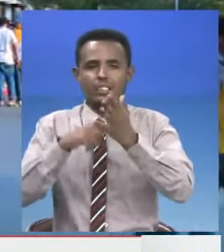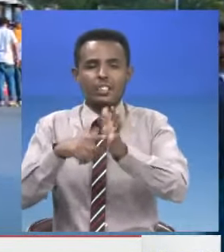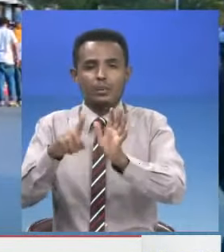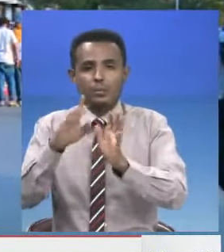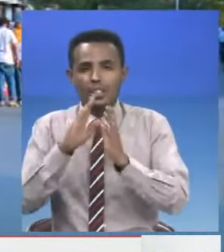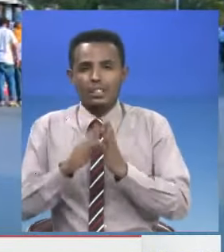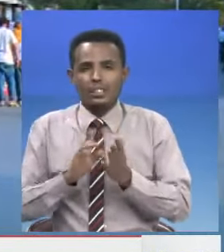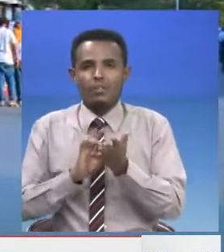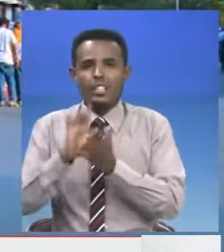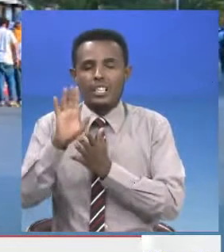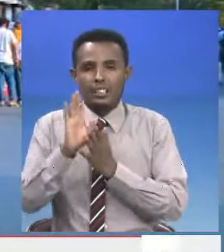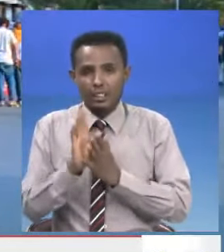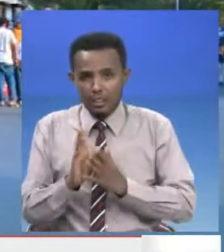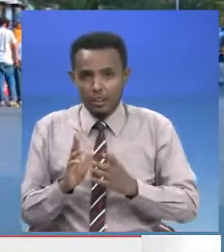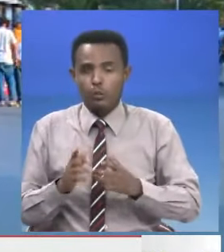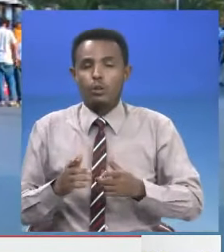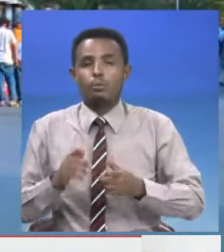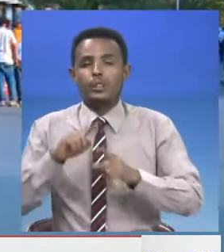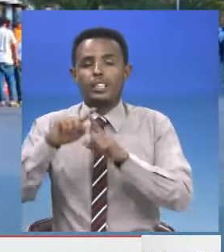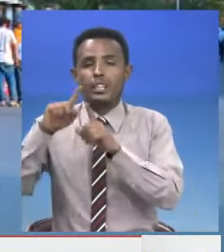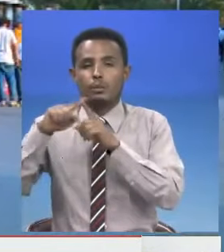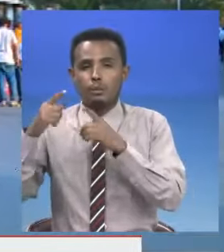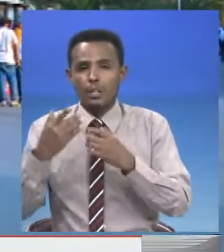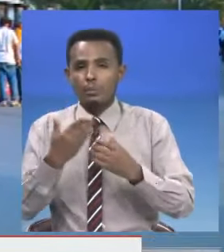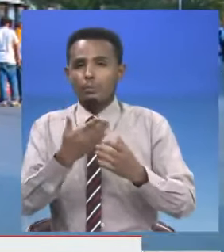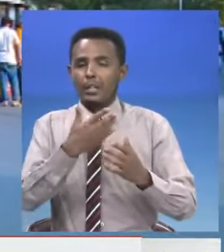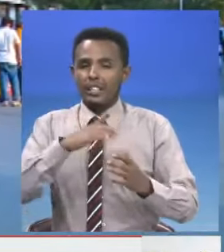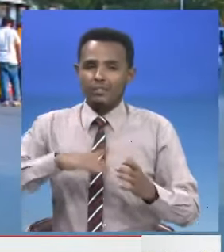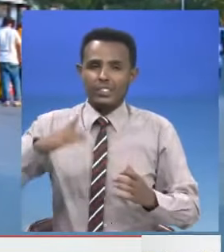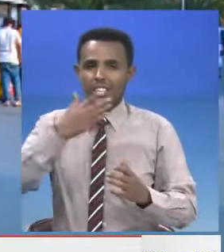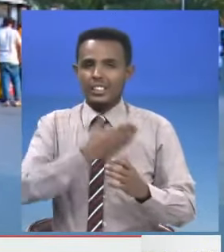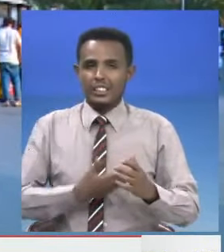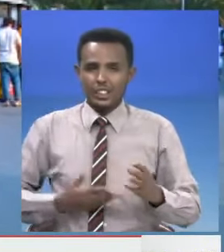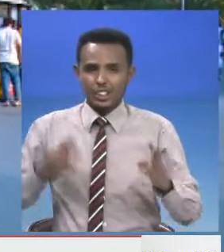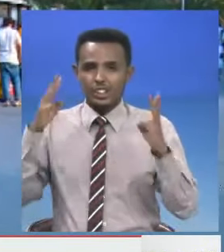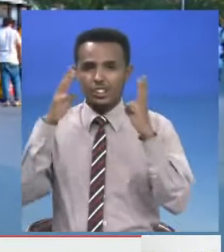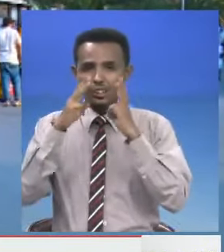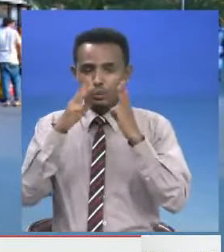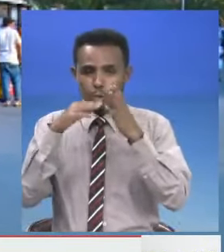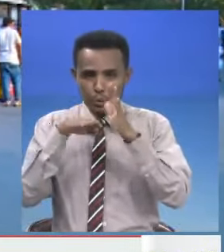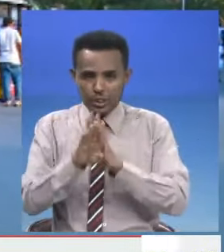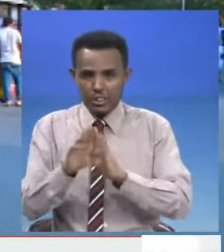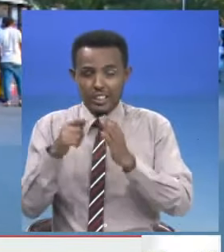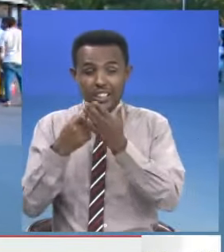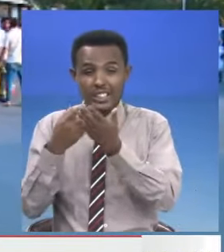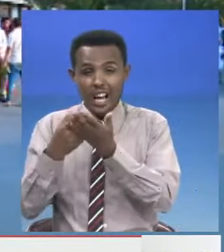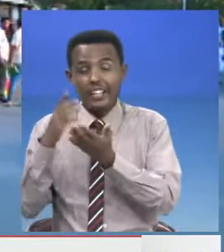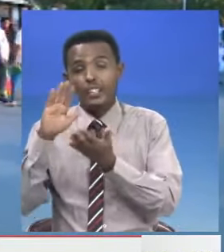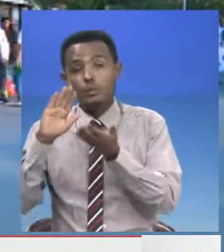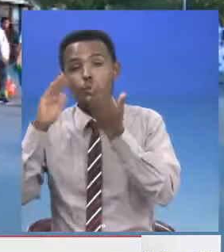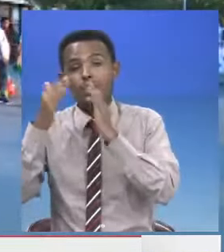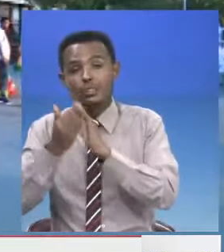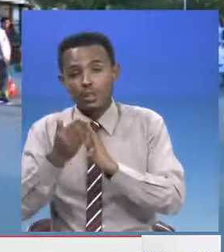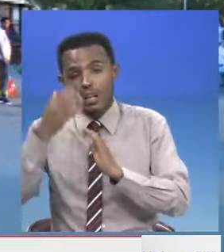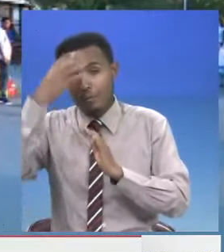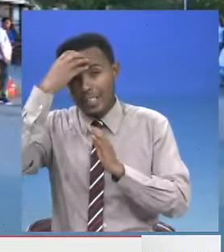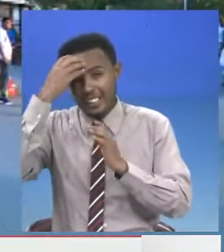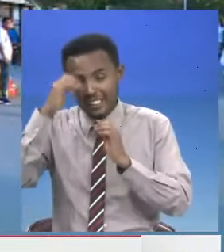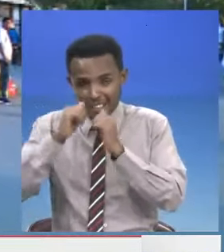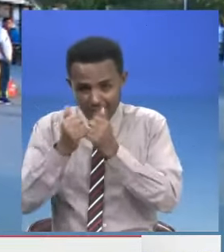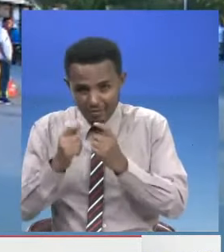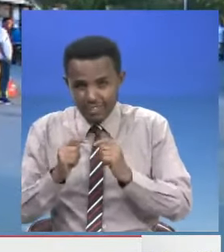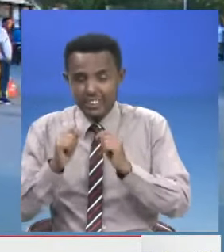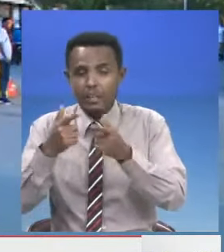መጠለያዎች ነው የሚገኙት። በከፍተኛ ረሃብ ህፃናት እየሞቱ እየተቸገሩ ነው ያሉት። እንዲህ አይነት ሁኔታዎችን መንግስት ፈጣን ምላሽ